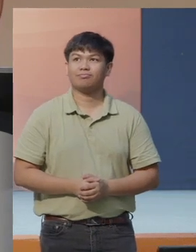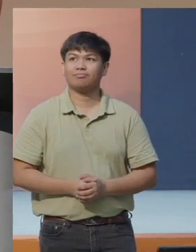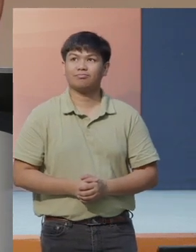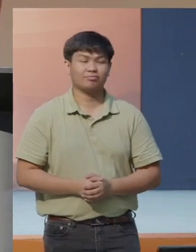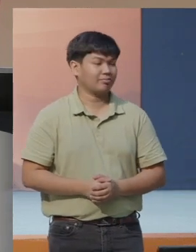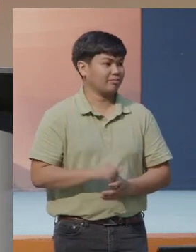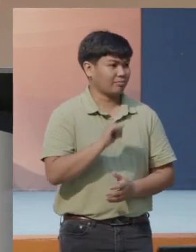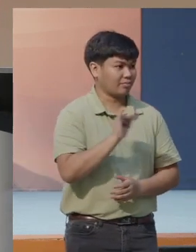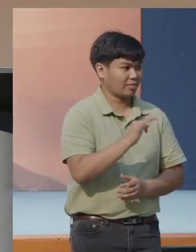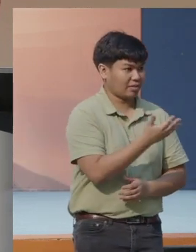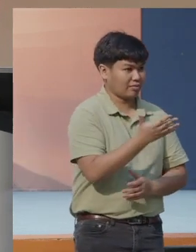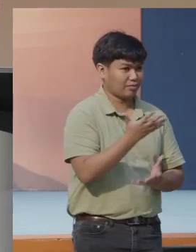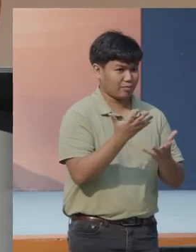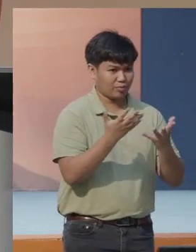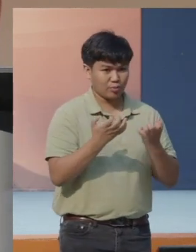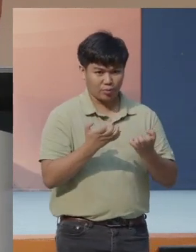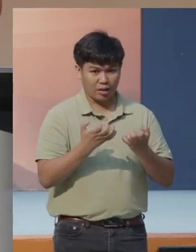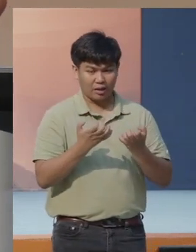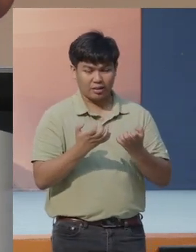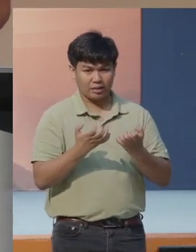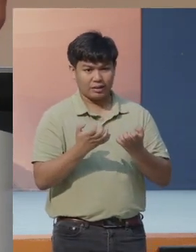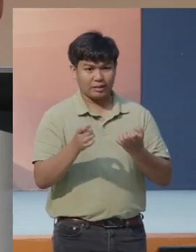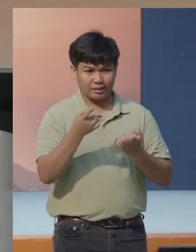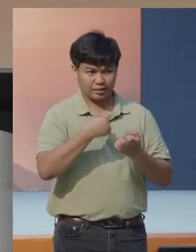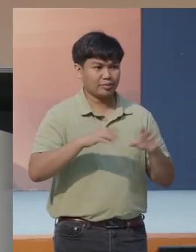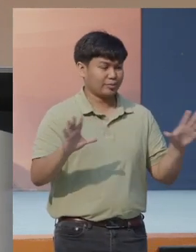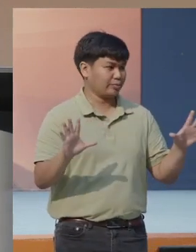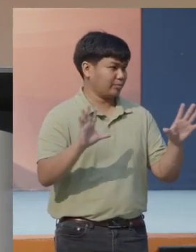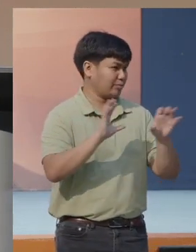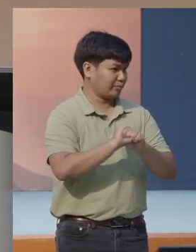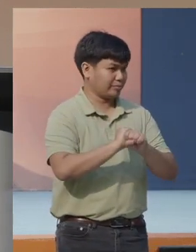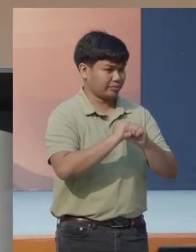If this is the desire of your heart, we will end